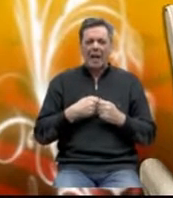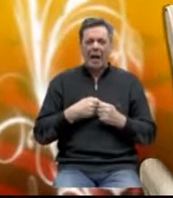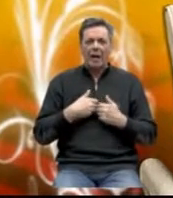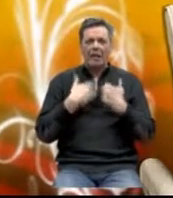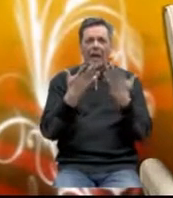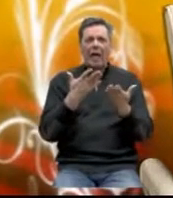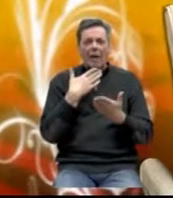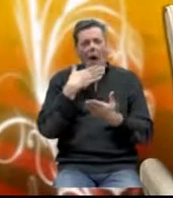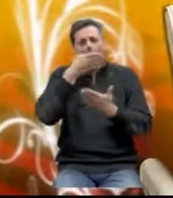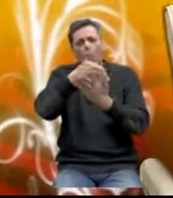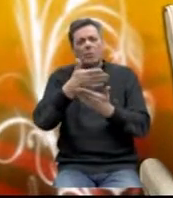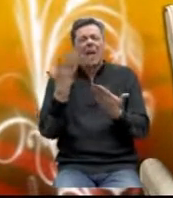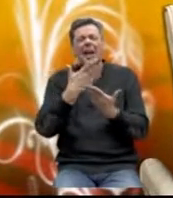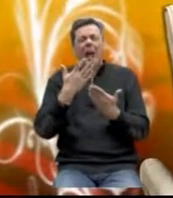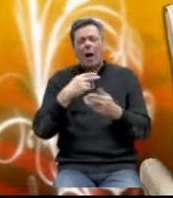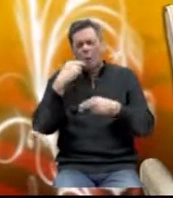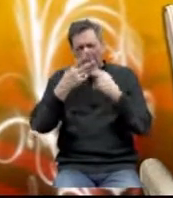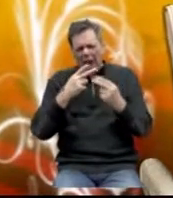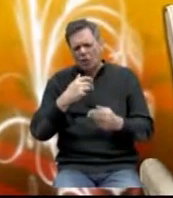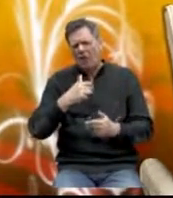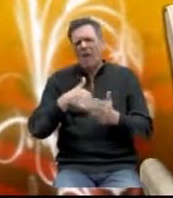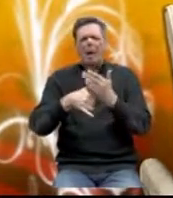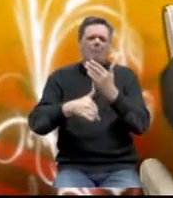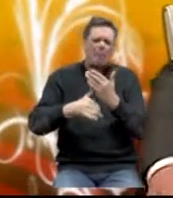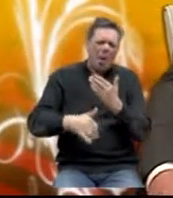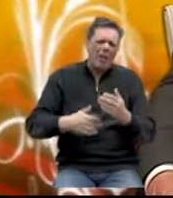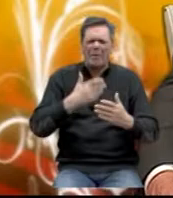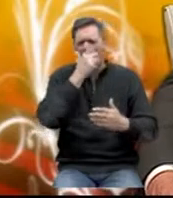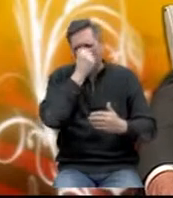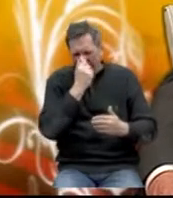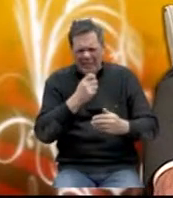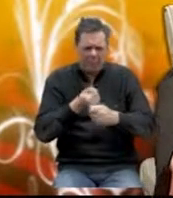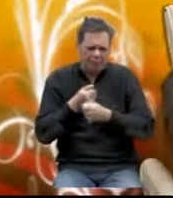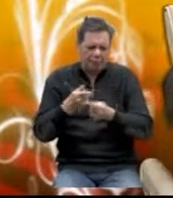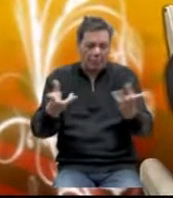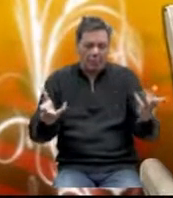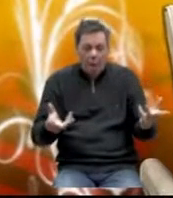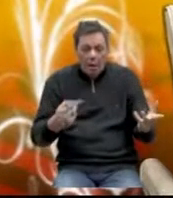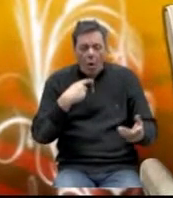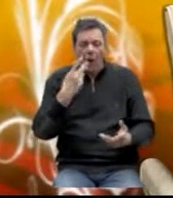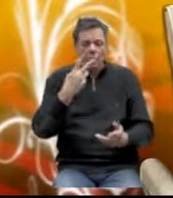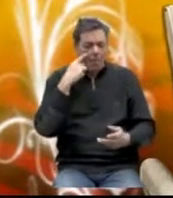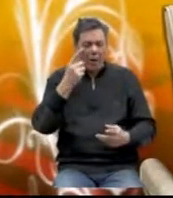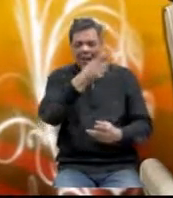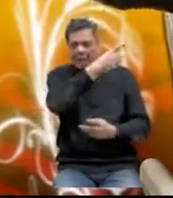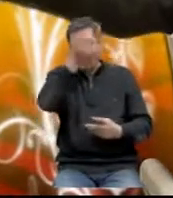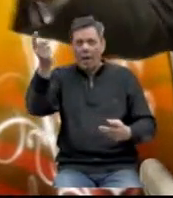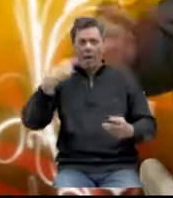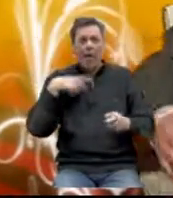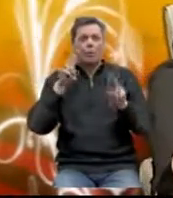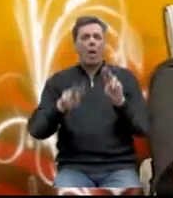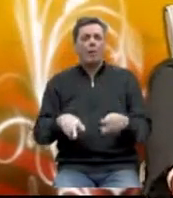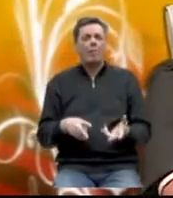njima kako liječiti proljeve, prehlade, upale, proljeve, to sve skupa i tako dalje. I sad vam veli, vidite, sve to ja lepo